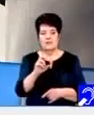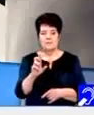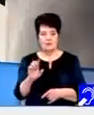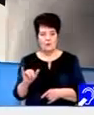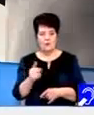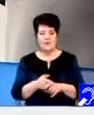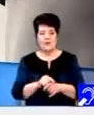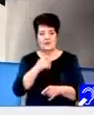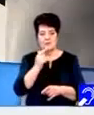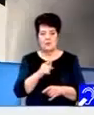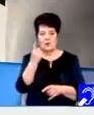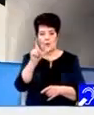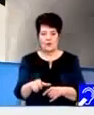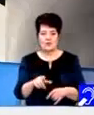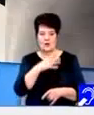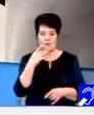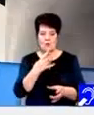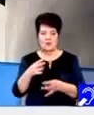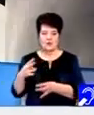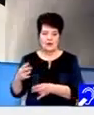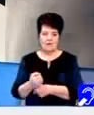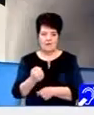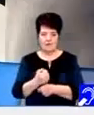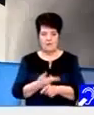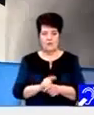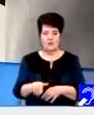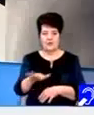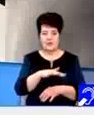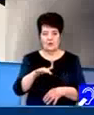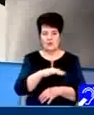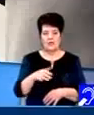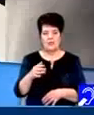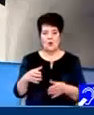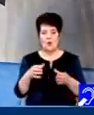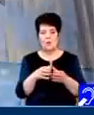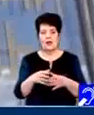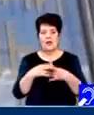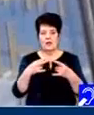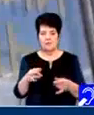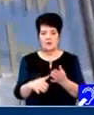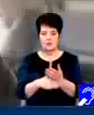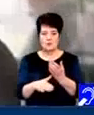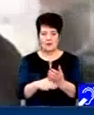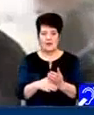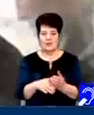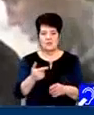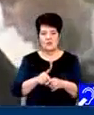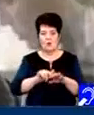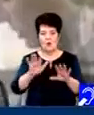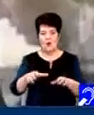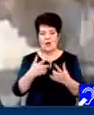persoană care ar fi comis mai multe crime și a cărei misiune era să înființeze pe teritoriul statului o grupare criminală cu sprijinul interlopilor